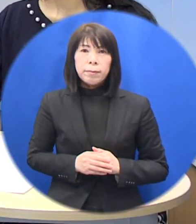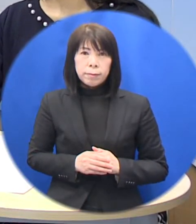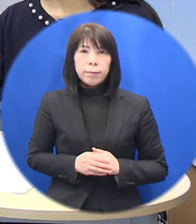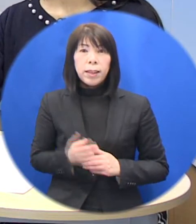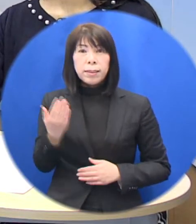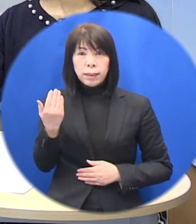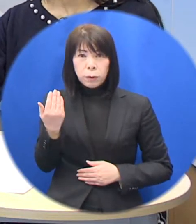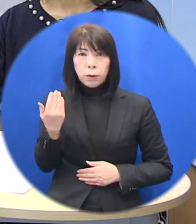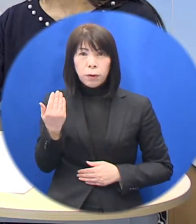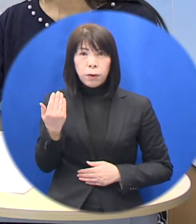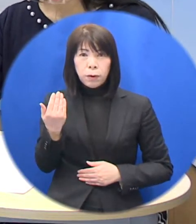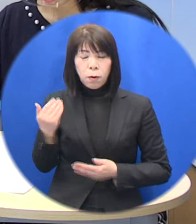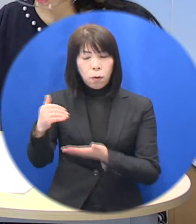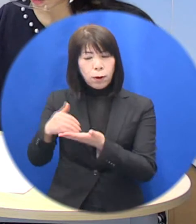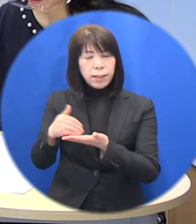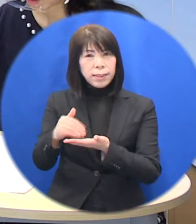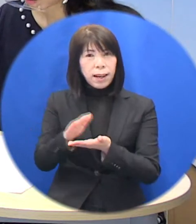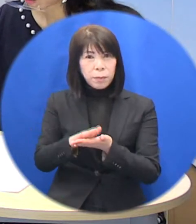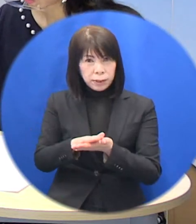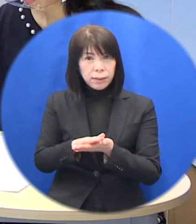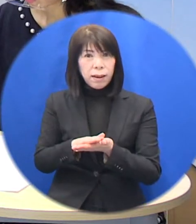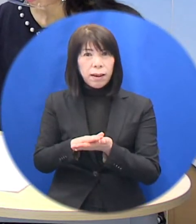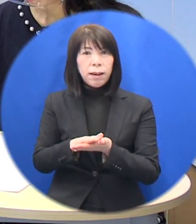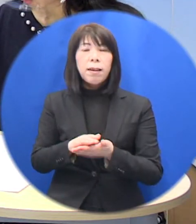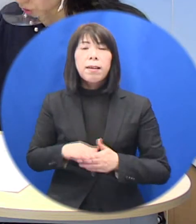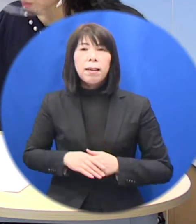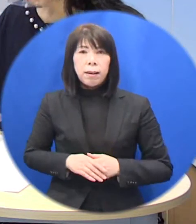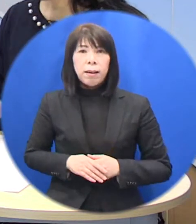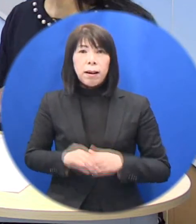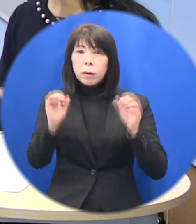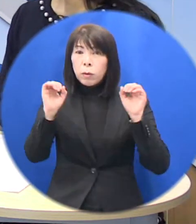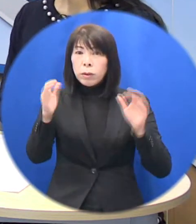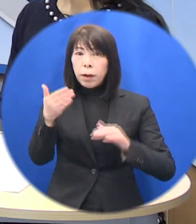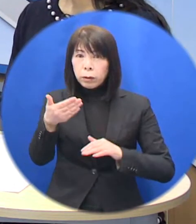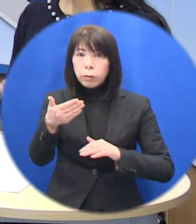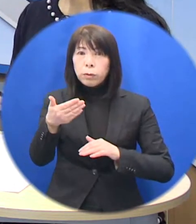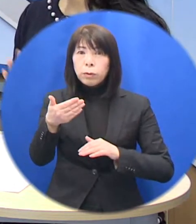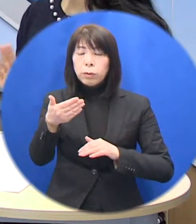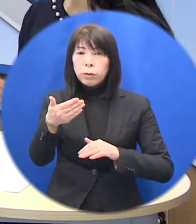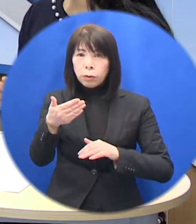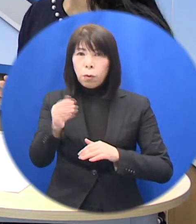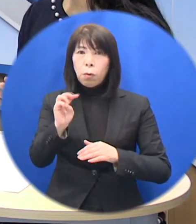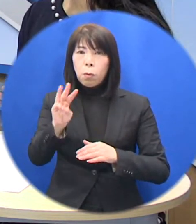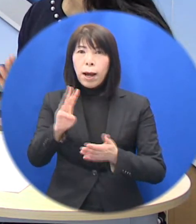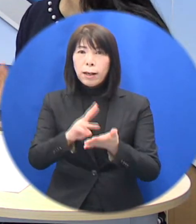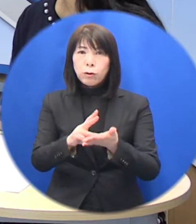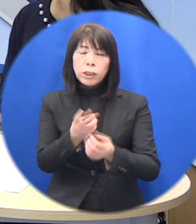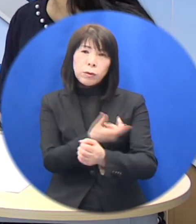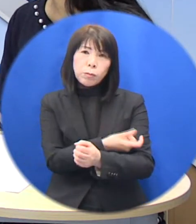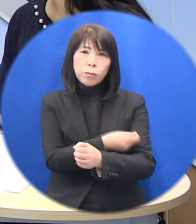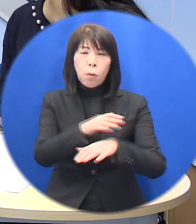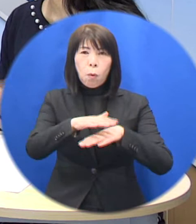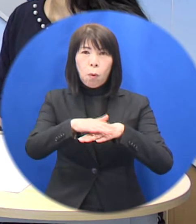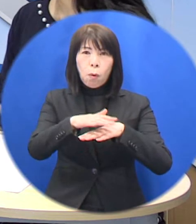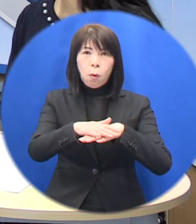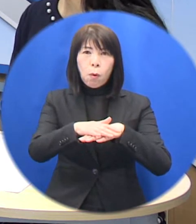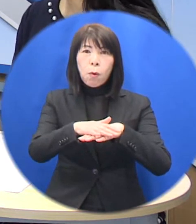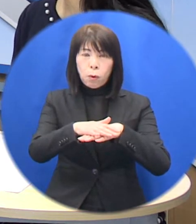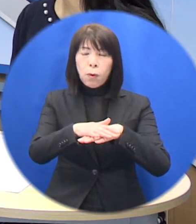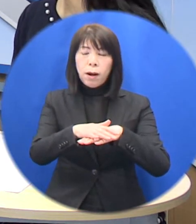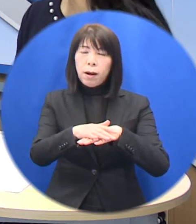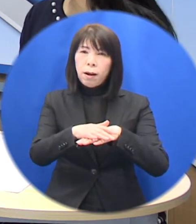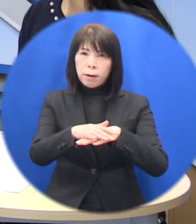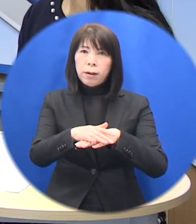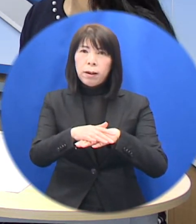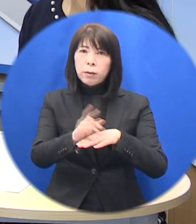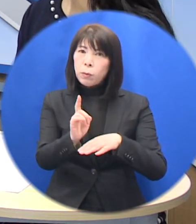先ほど、少しお話いただいたんですけれども、豊島区ではこのワクチン接種どんな体制でこう進められるん